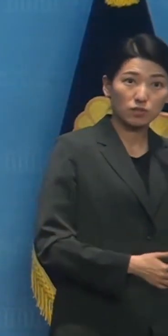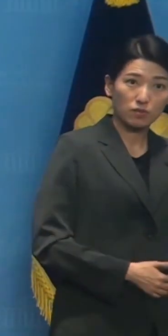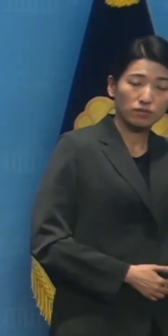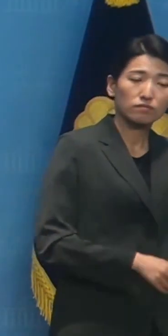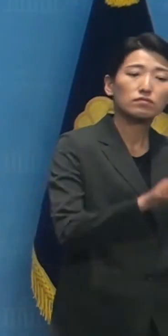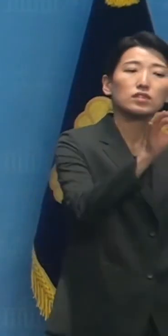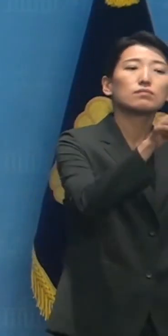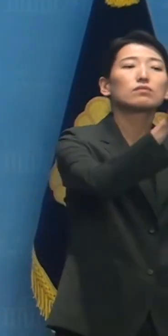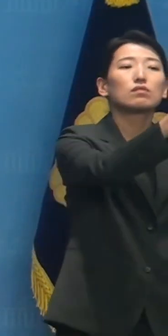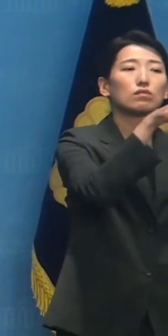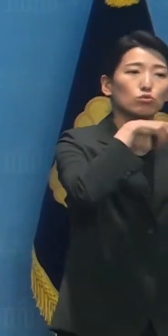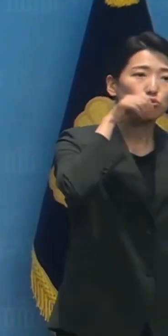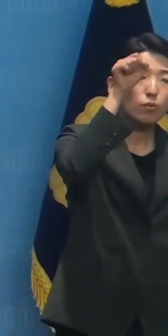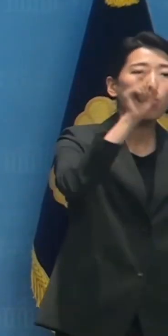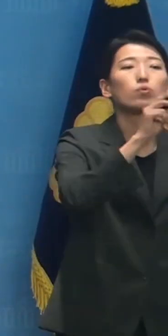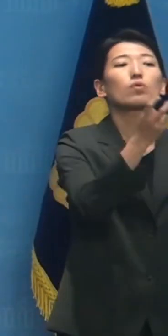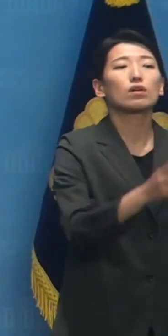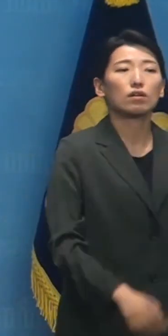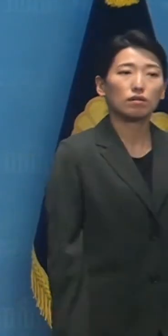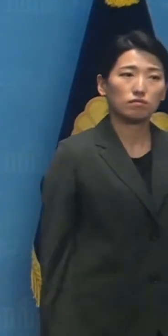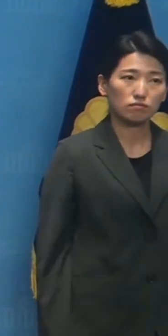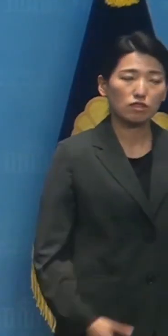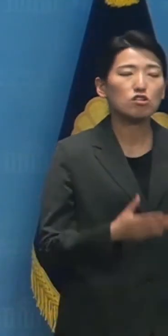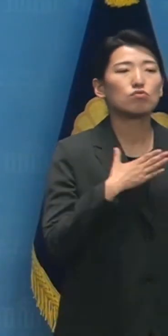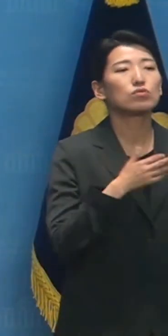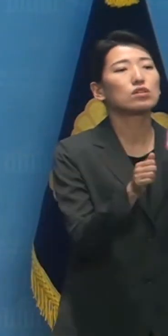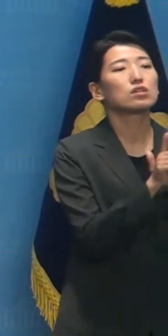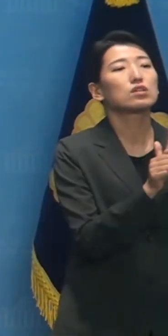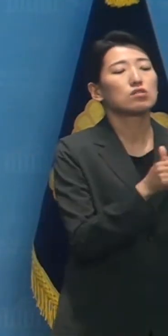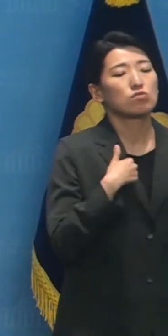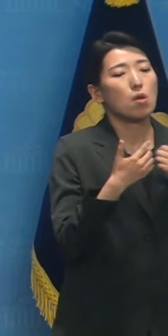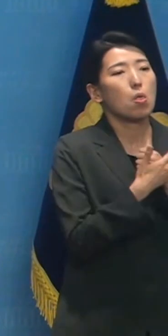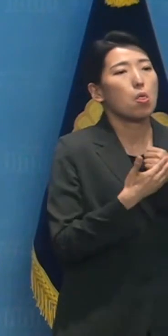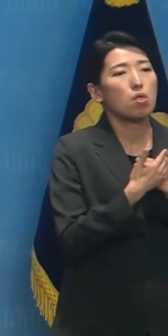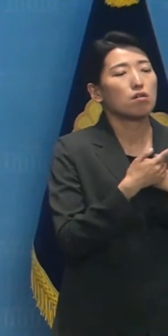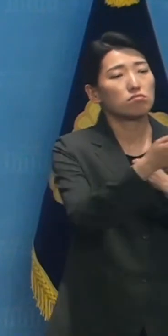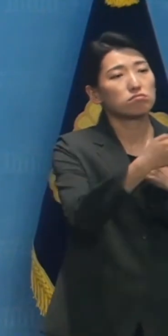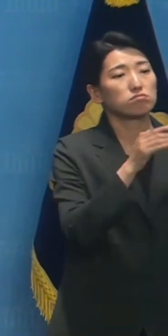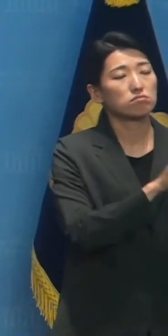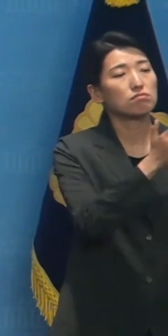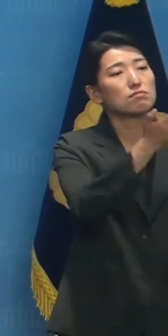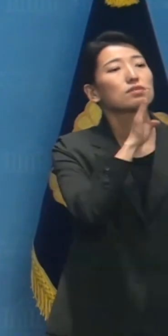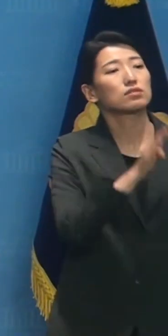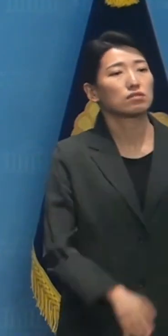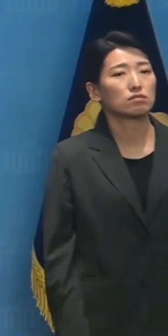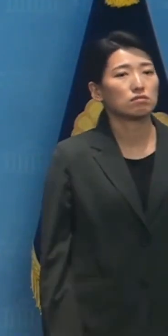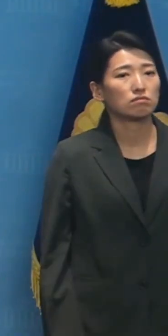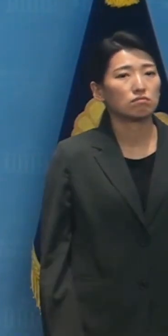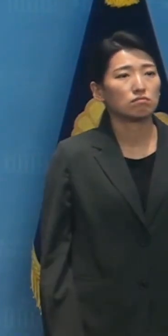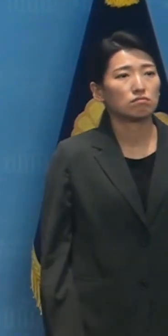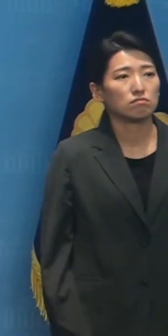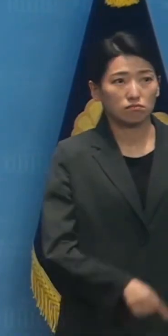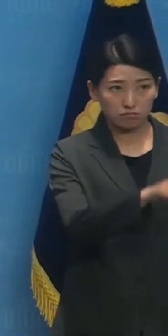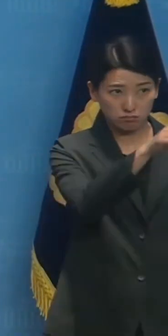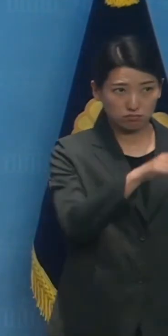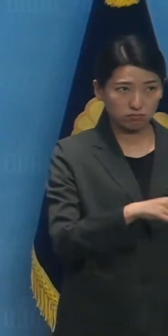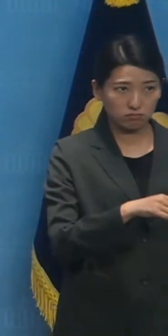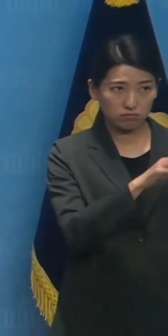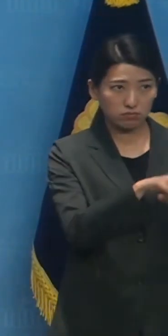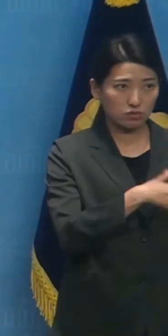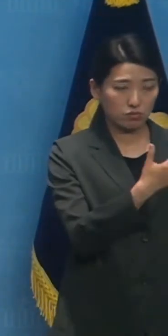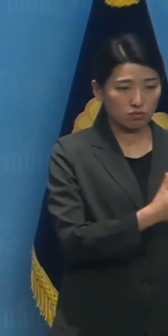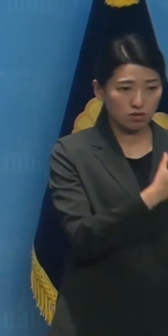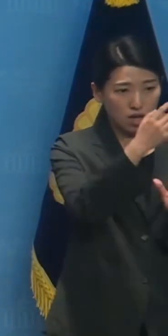덕분에 후보가 됐다며 합당을 요구하자 김 후보는 전 목사는 당원이 아니다라는 두루뭉실한